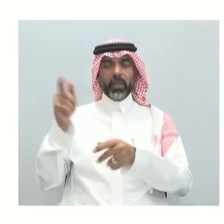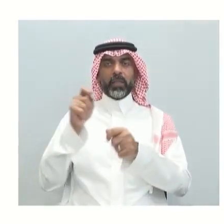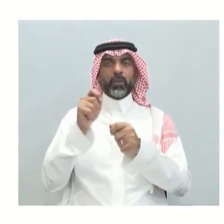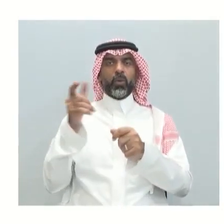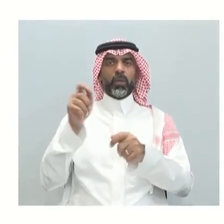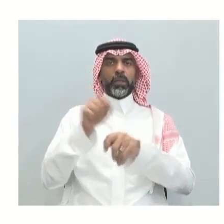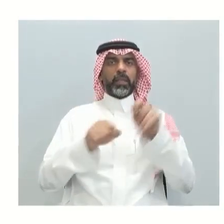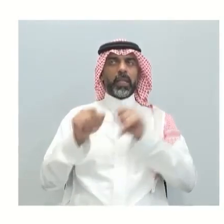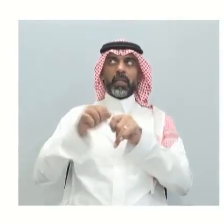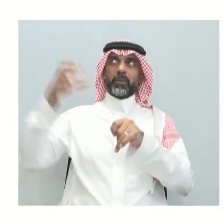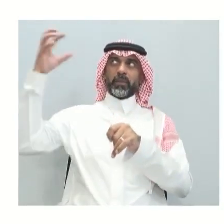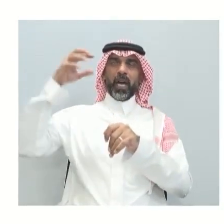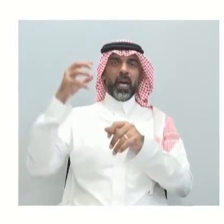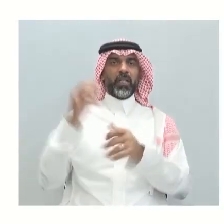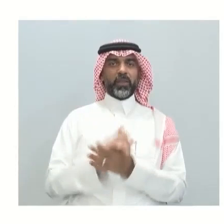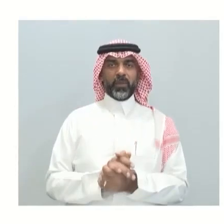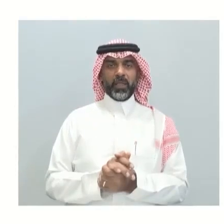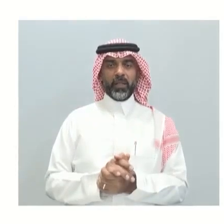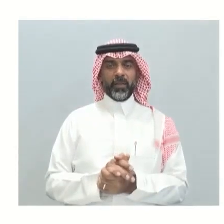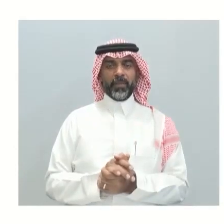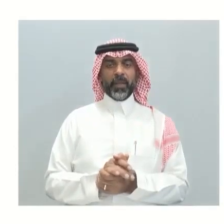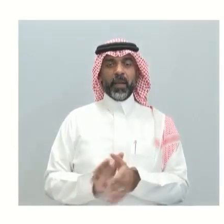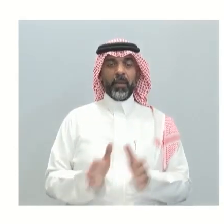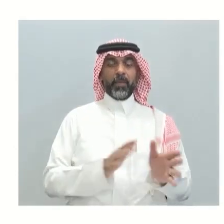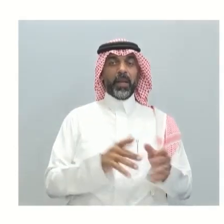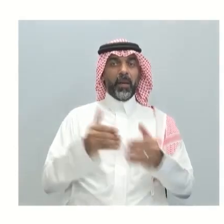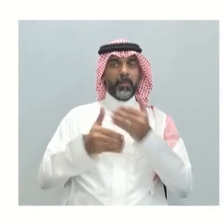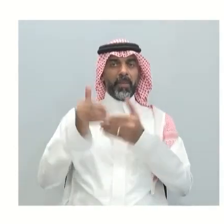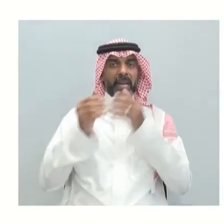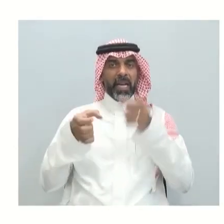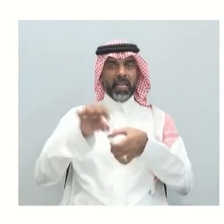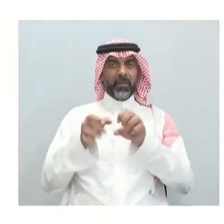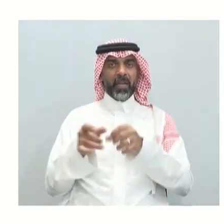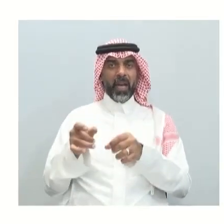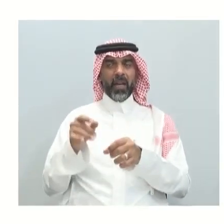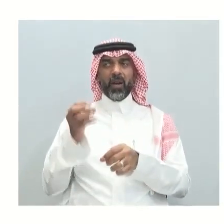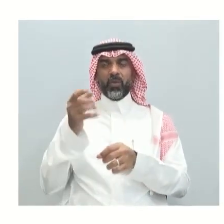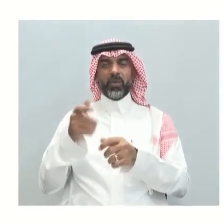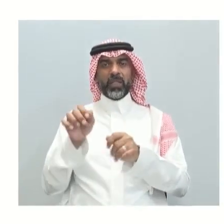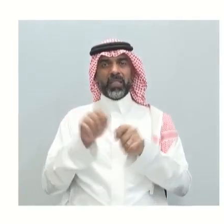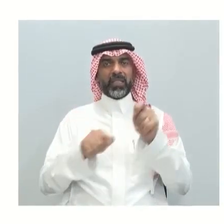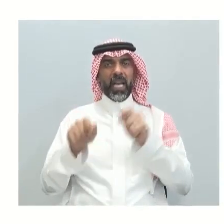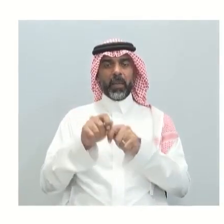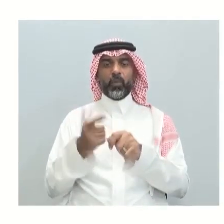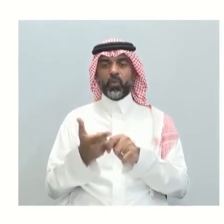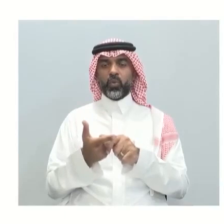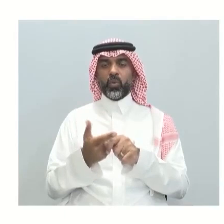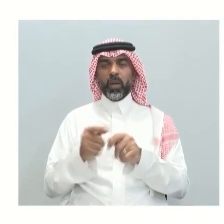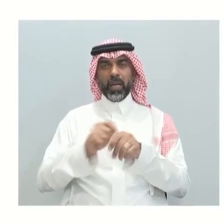الشمسيه لصنع غذائها بينما تستخدم مخلوقات البناء الكيميائي مواد غير عضويه كالكبريت والنيتروجين